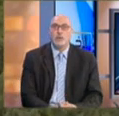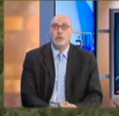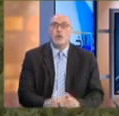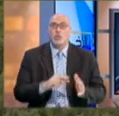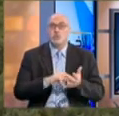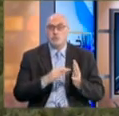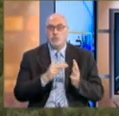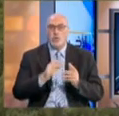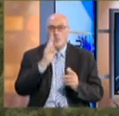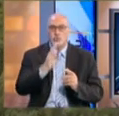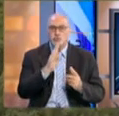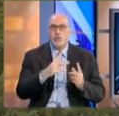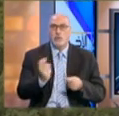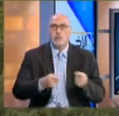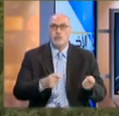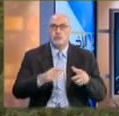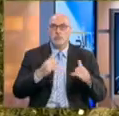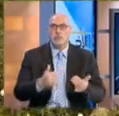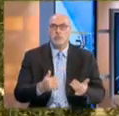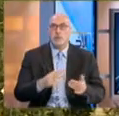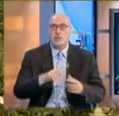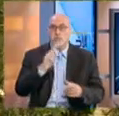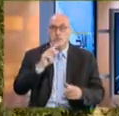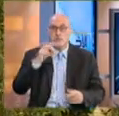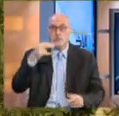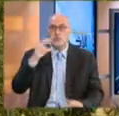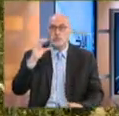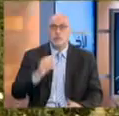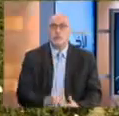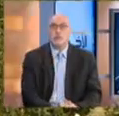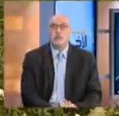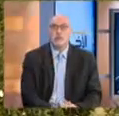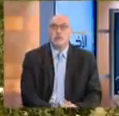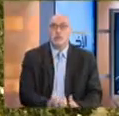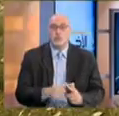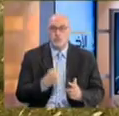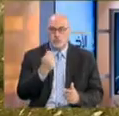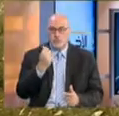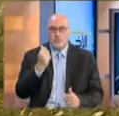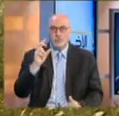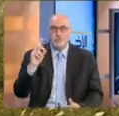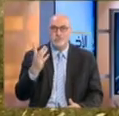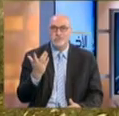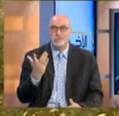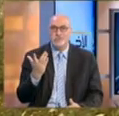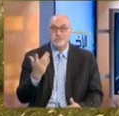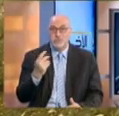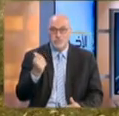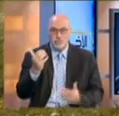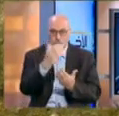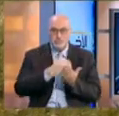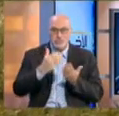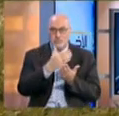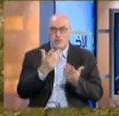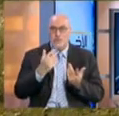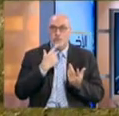احتياجات السوق الجزائرية من هذه المادة، كما أنه يوفر العملة الصعبة أيضا، مما يجعل الجزائر